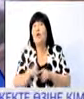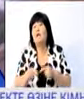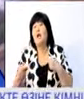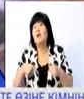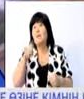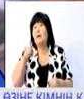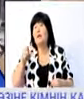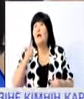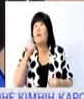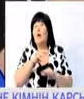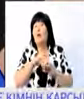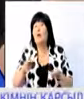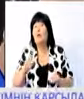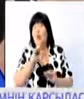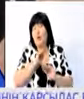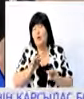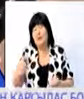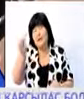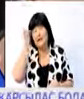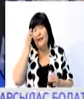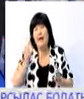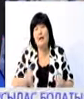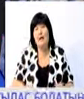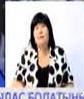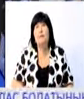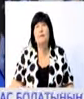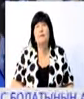шеккен жандарды бір минуттық үнсіздікпен еске алды.